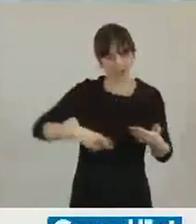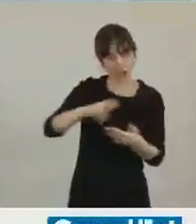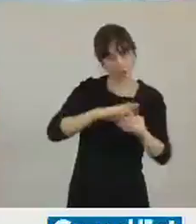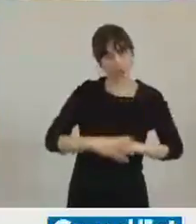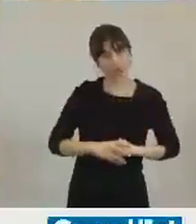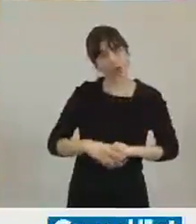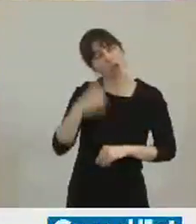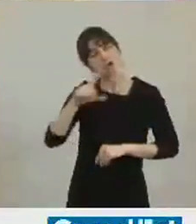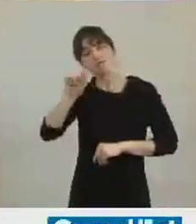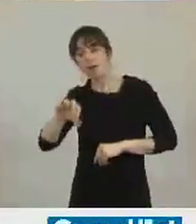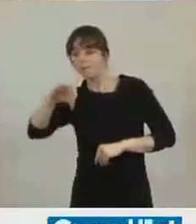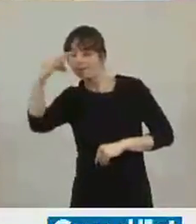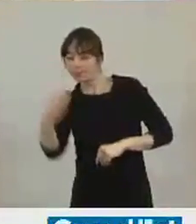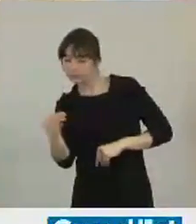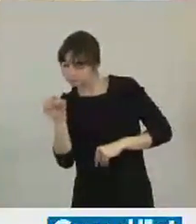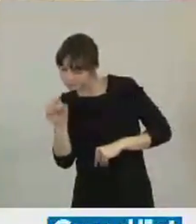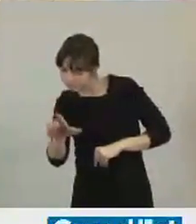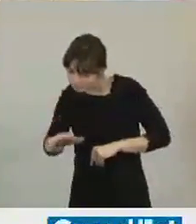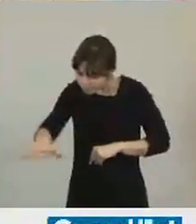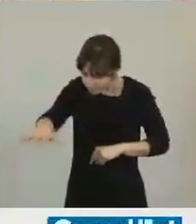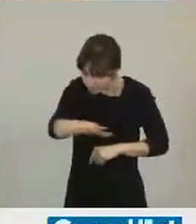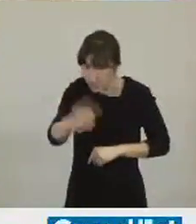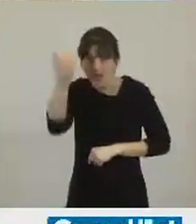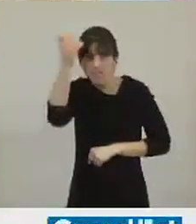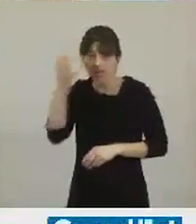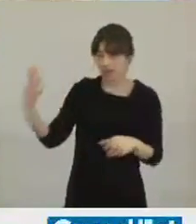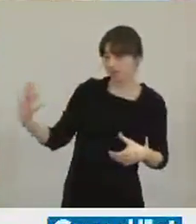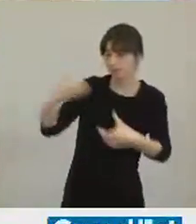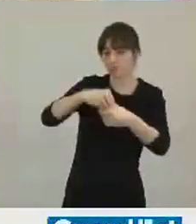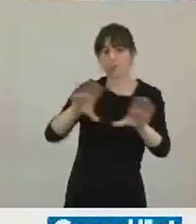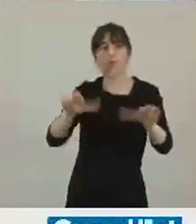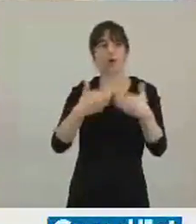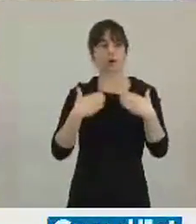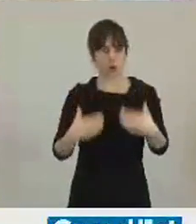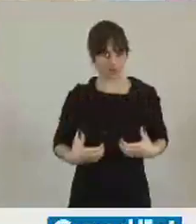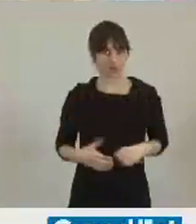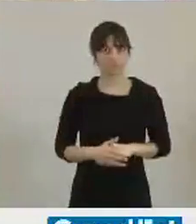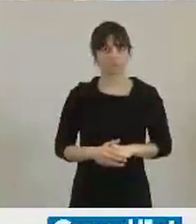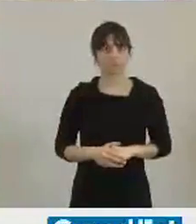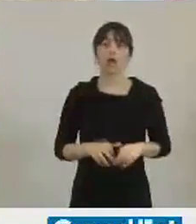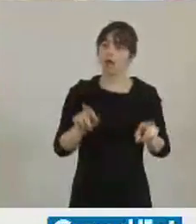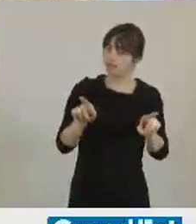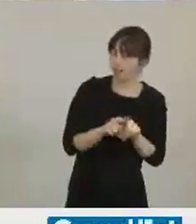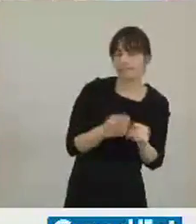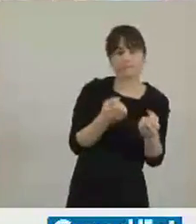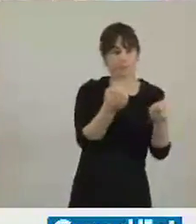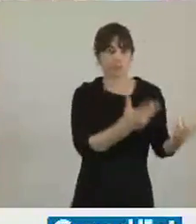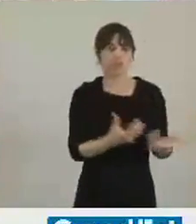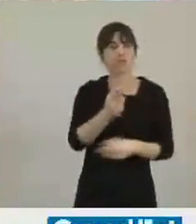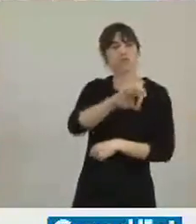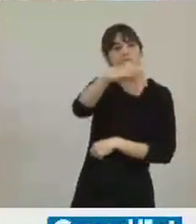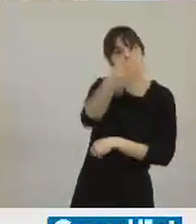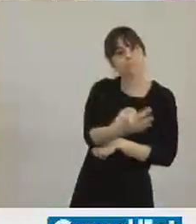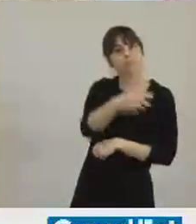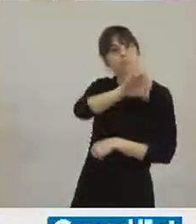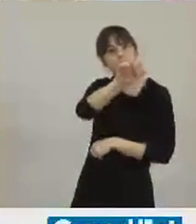20% identifiés précisément au sein de clubs et autant en pratique libre sur les installations et